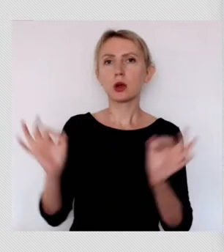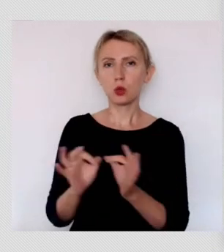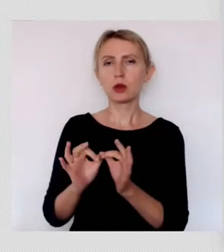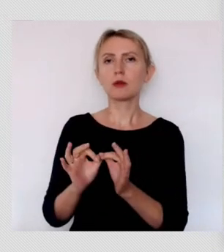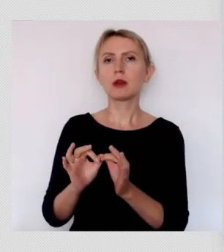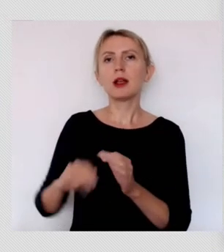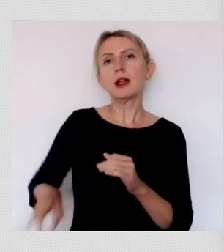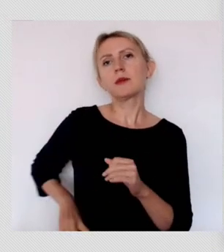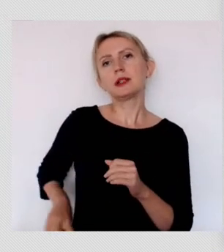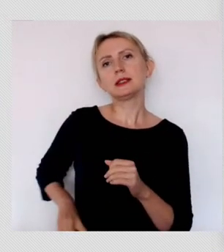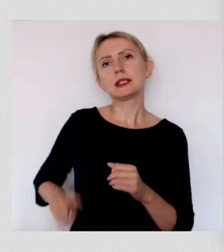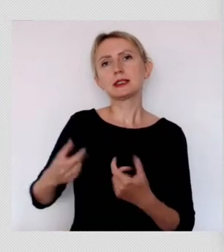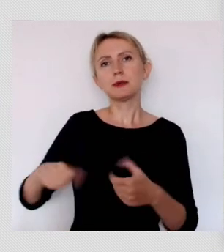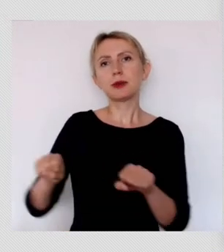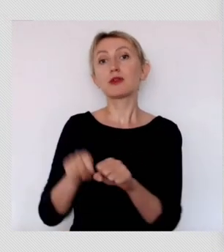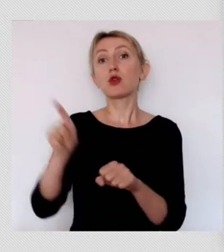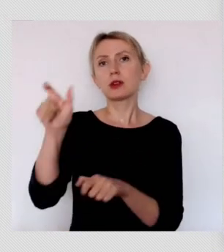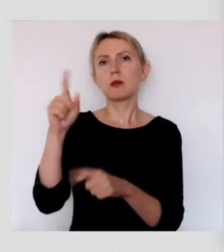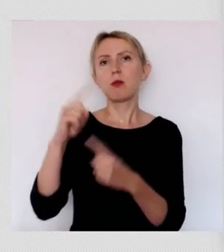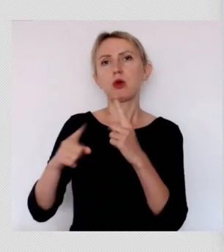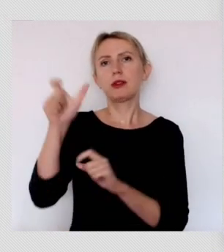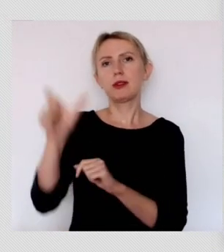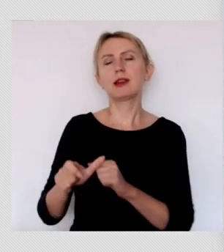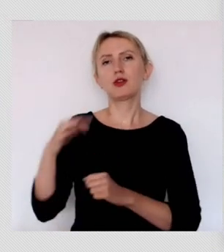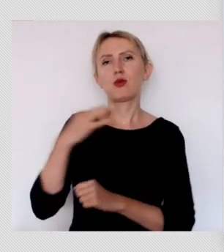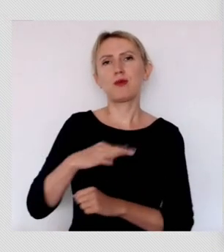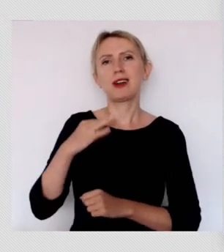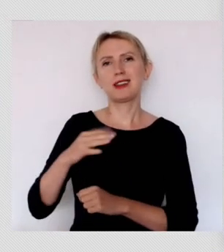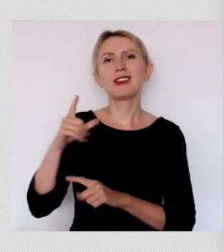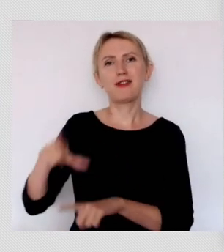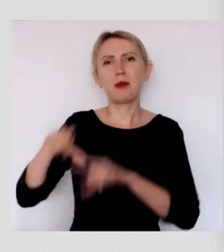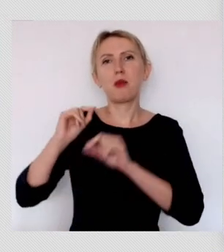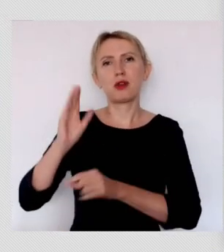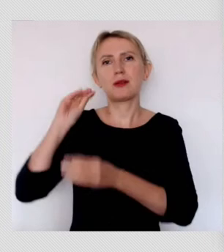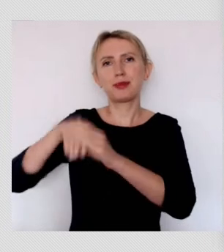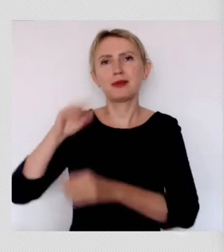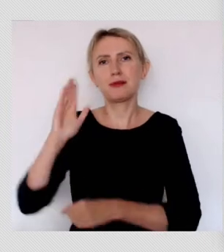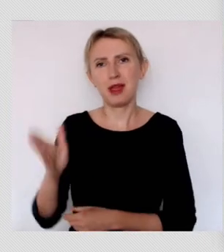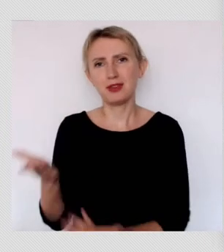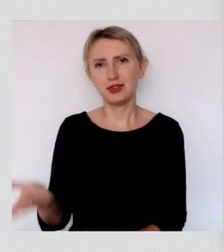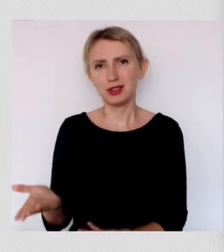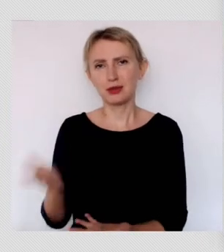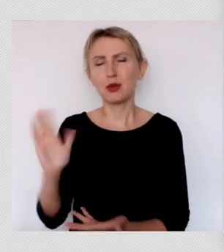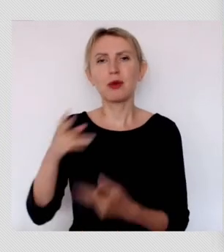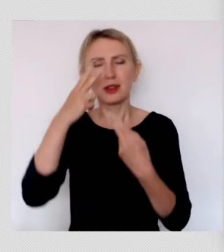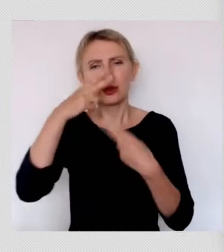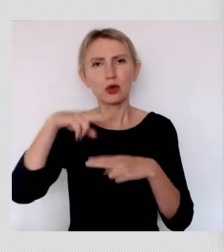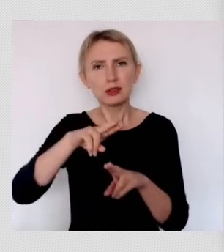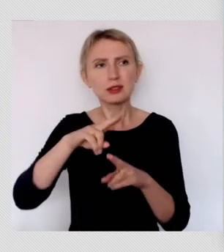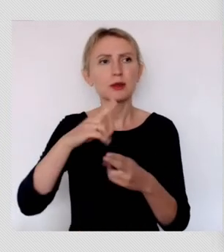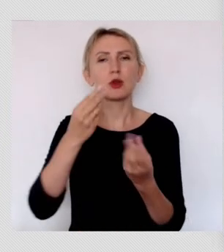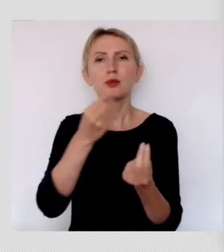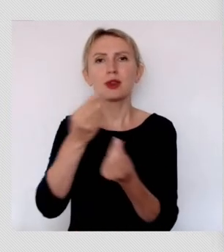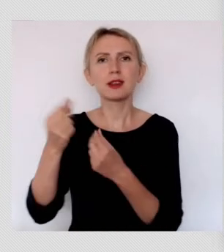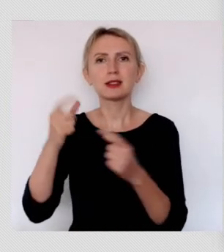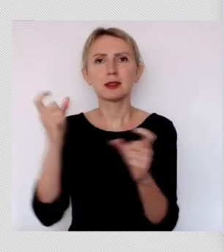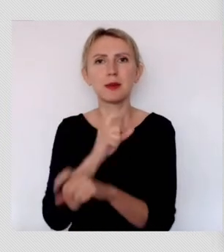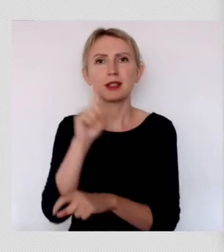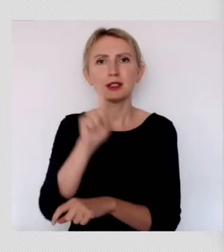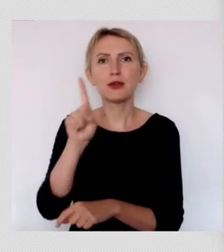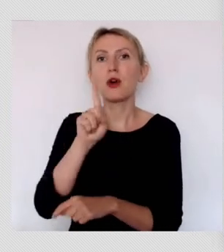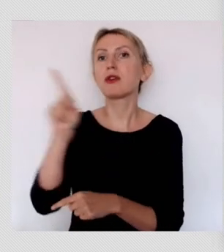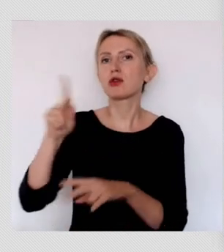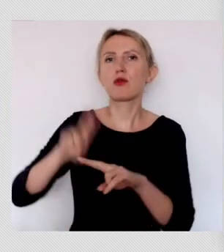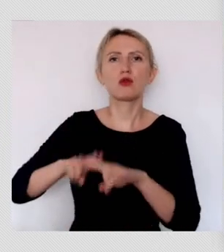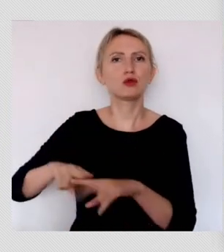ministrem sprawiedliwości jest polityk, którego partia będzie startowała w tych wyborach, który ma dostęp do środków publicznych w postaci Funduszu